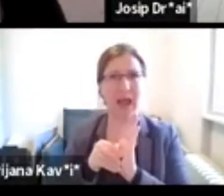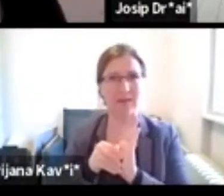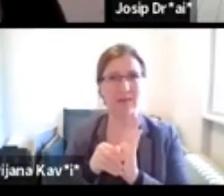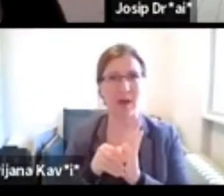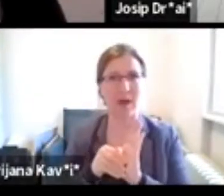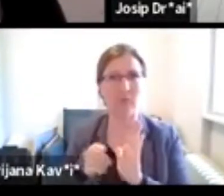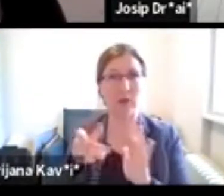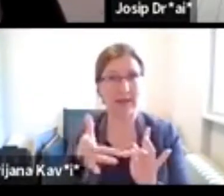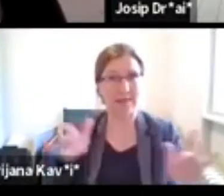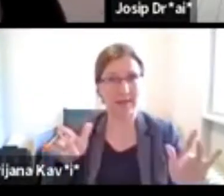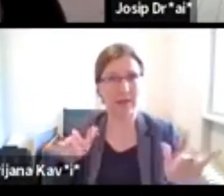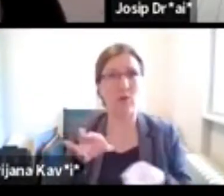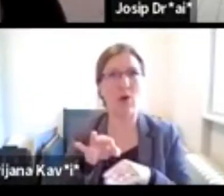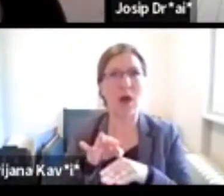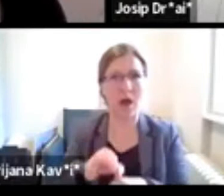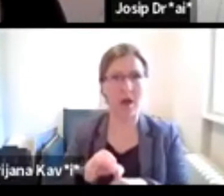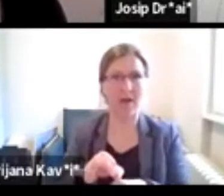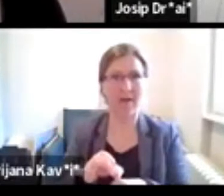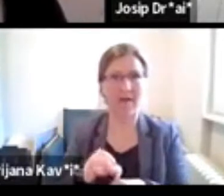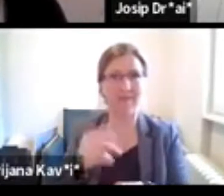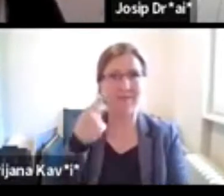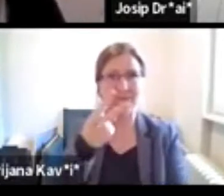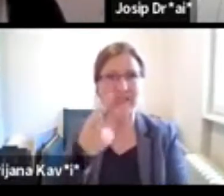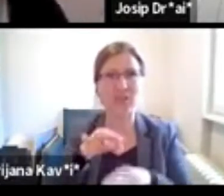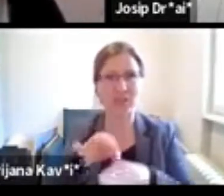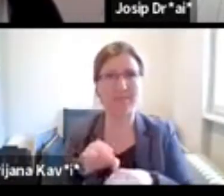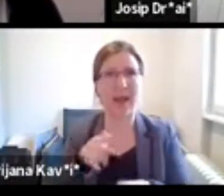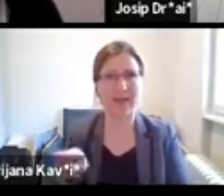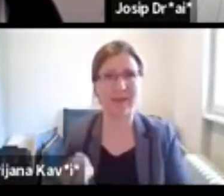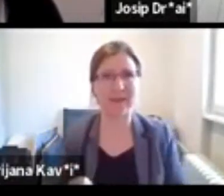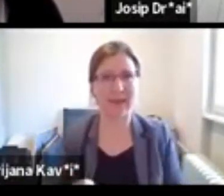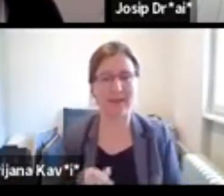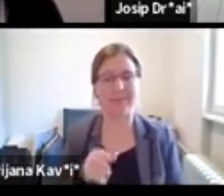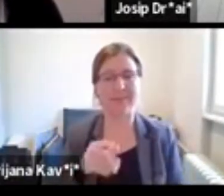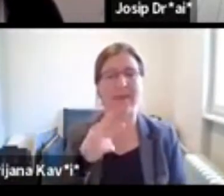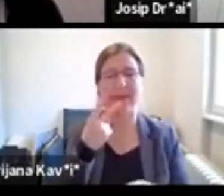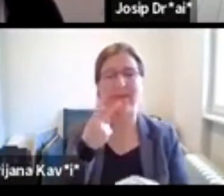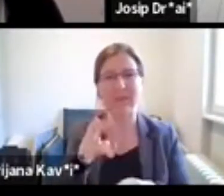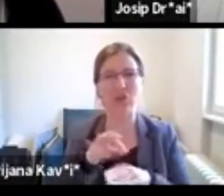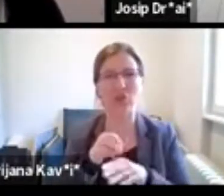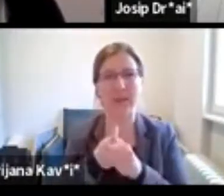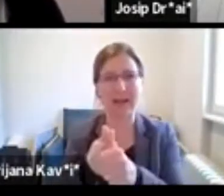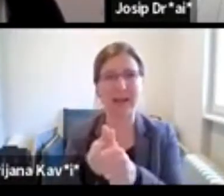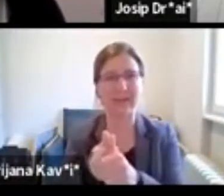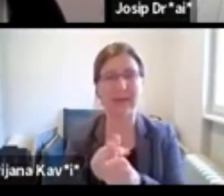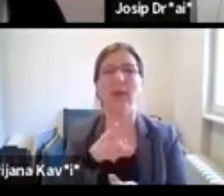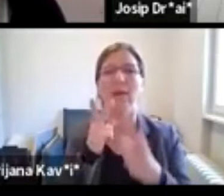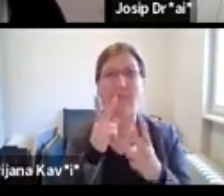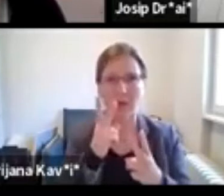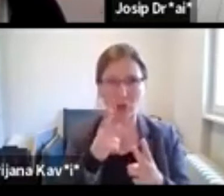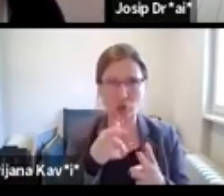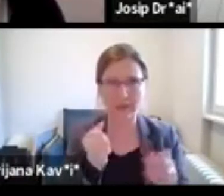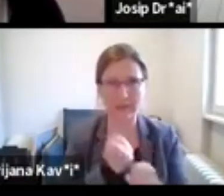sa oštećenjem vida, te omogućiti osobama sa oštećenjem vida veću pristupačnost ili